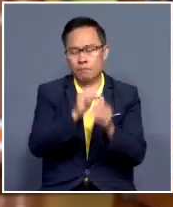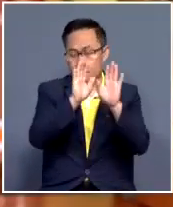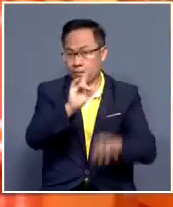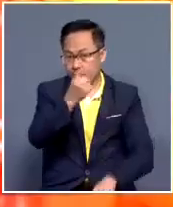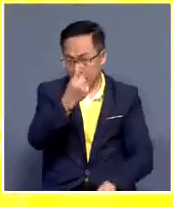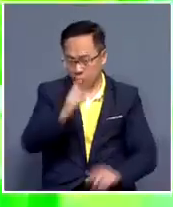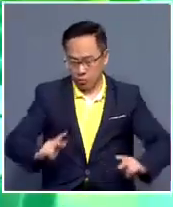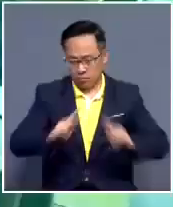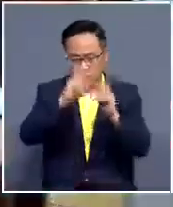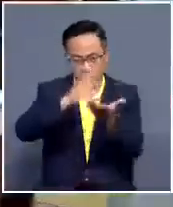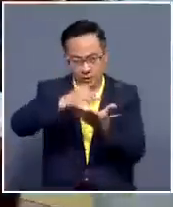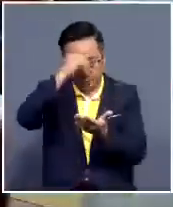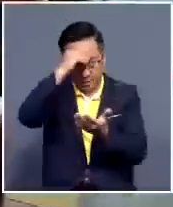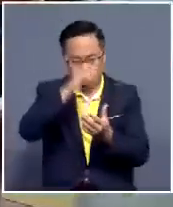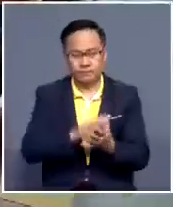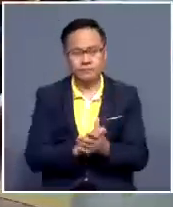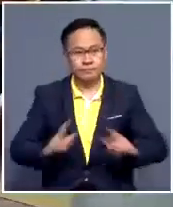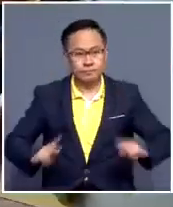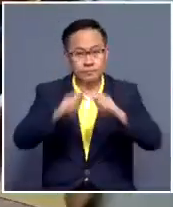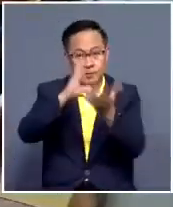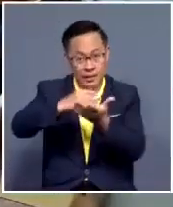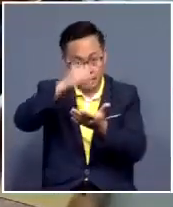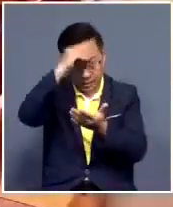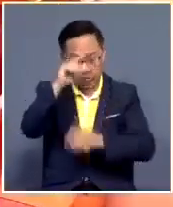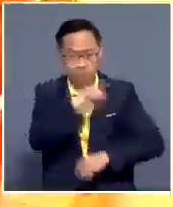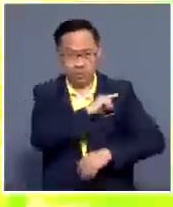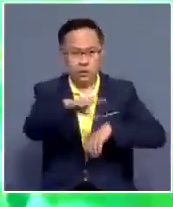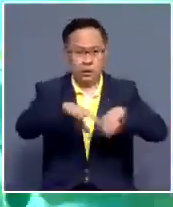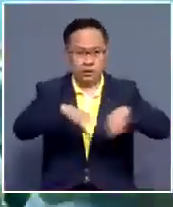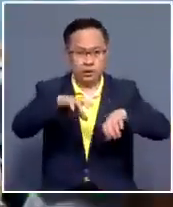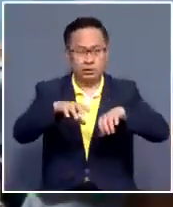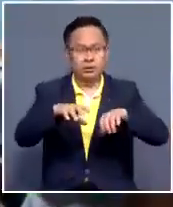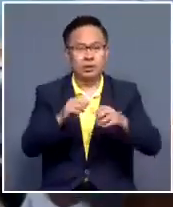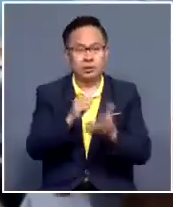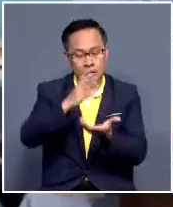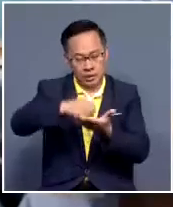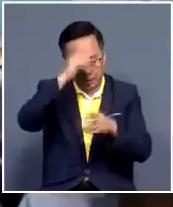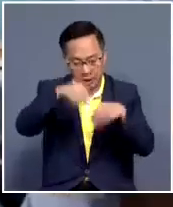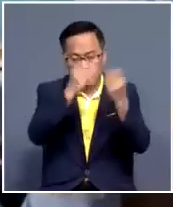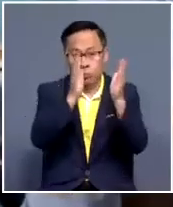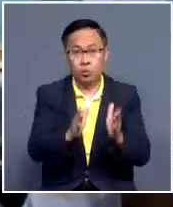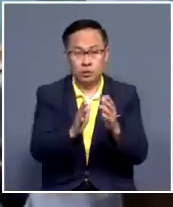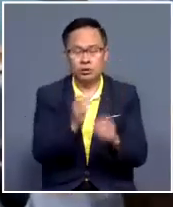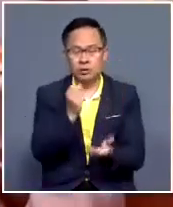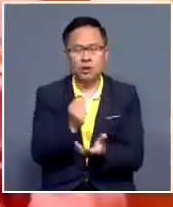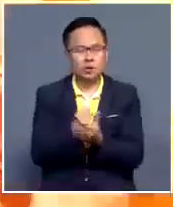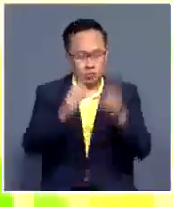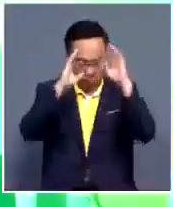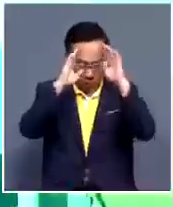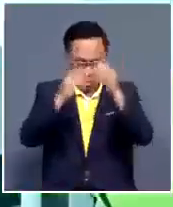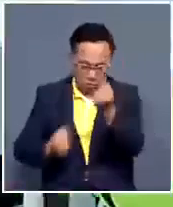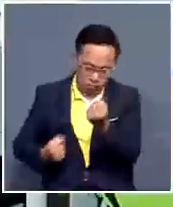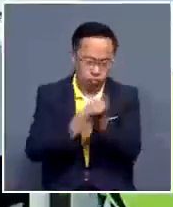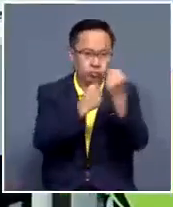าธิการค่ะ กระทรวงศึกษาธิการซึ่งเป็นกระทรวงหลักในการผลิตกำลังคนของประเทศมีความมุ่งมั่นที่จะส่งเสริม